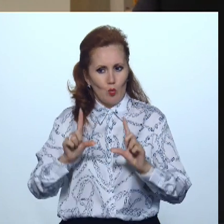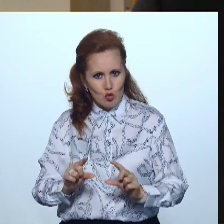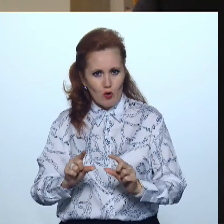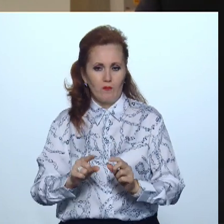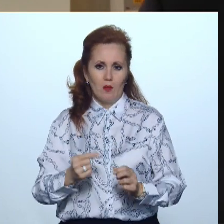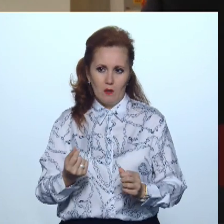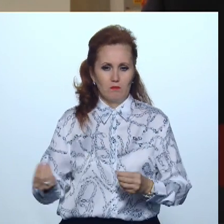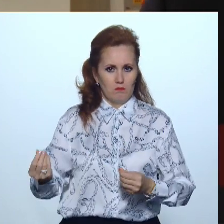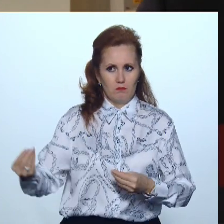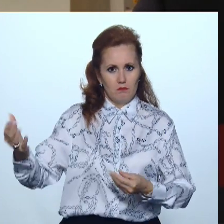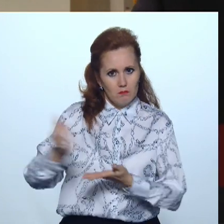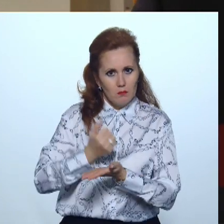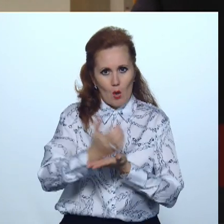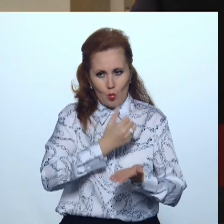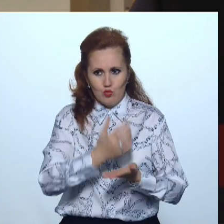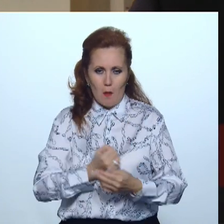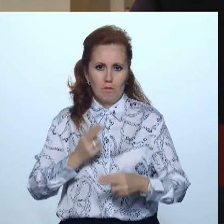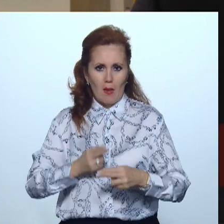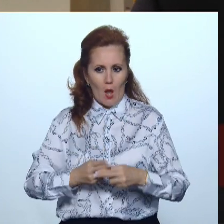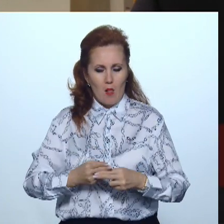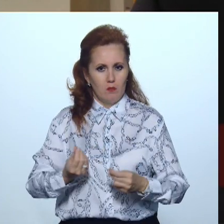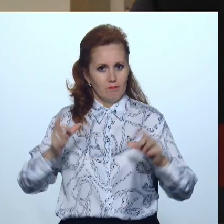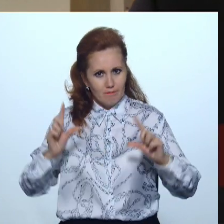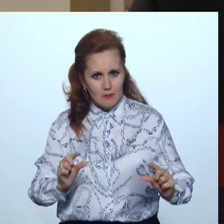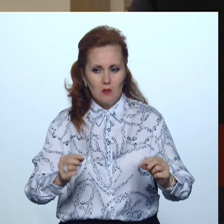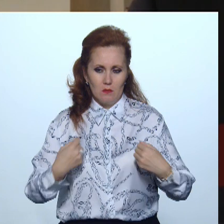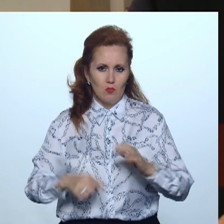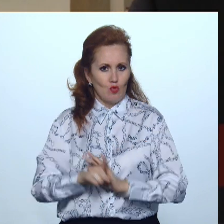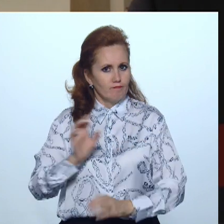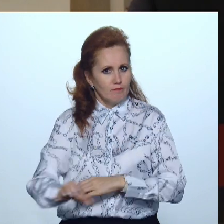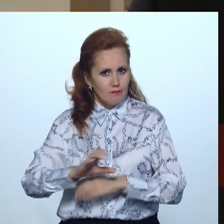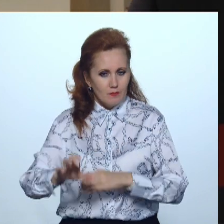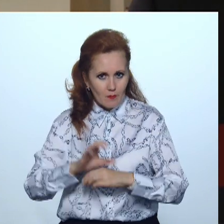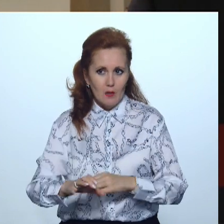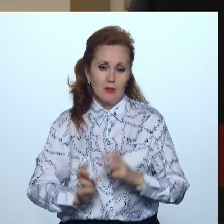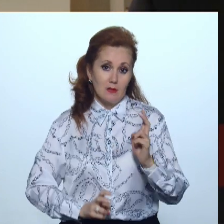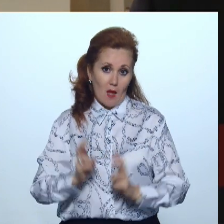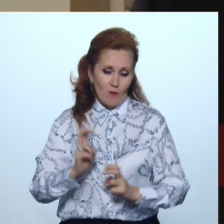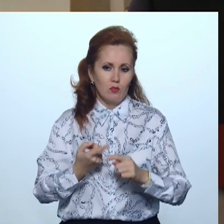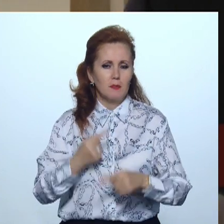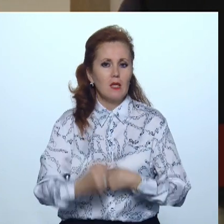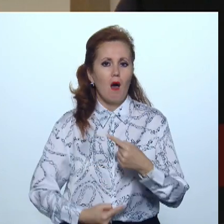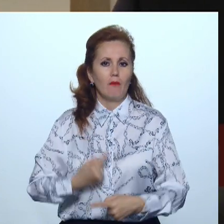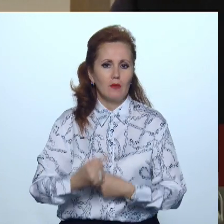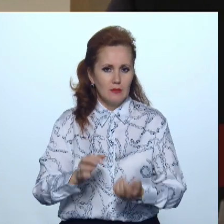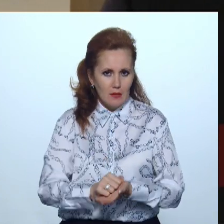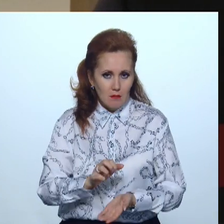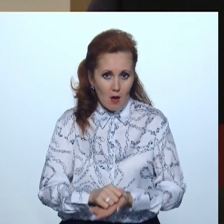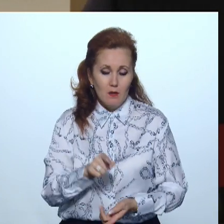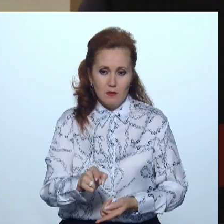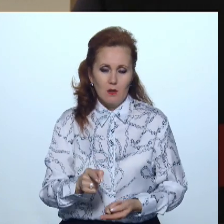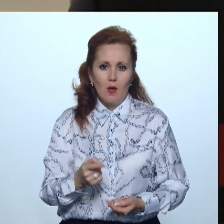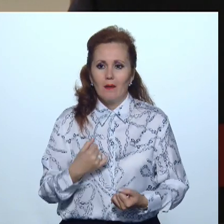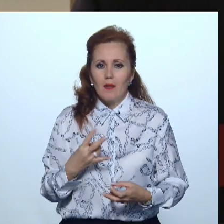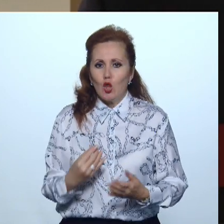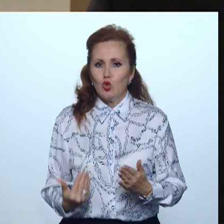там картирования металлоизделий и так далее. Для завода, который занимается этим постоянно, а он лидер, для него